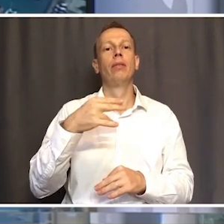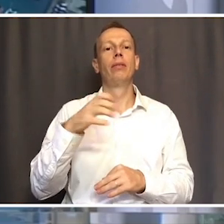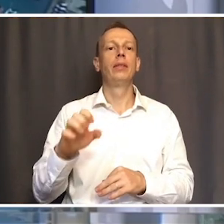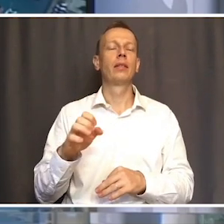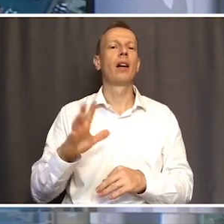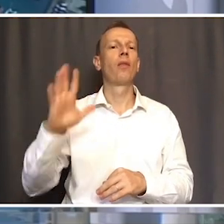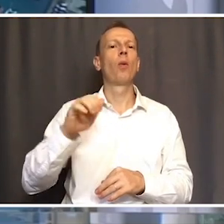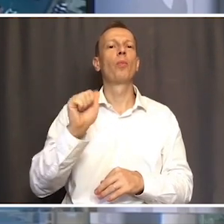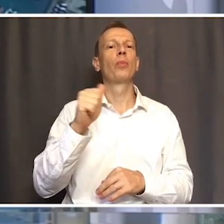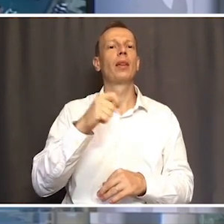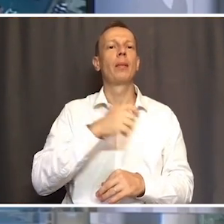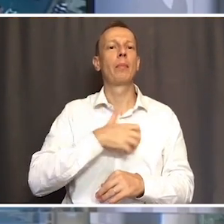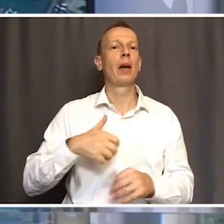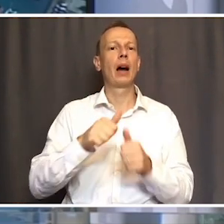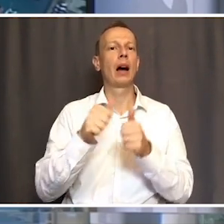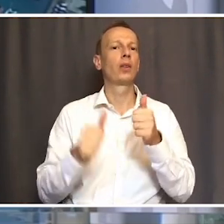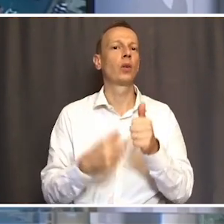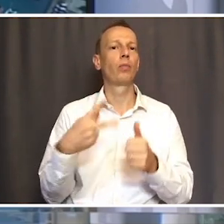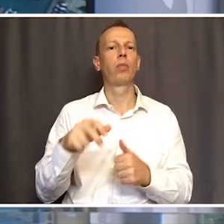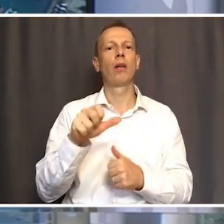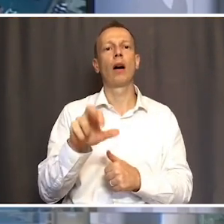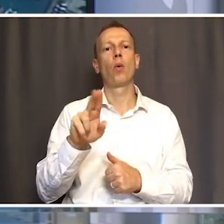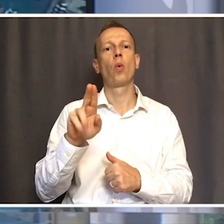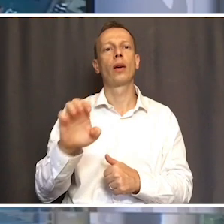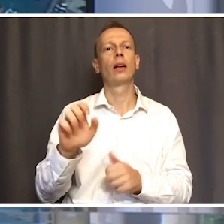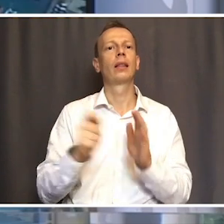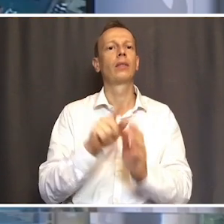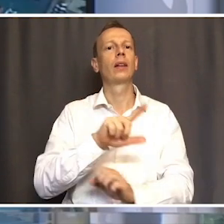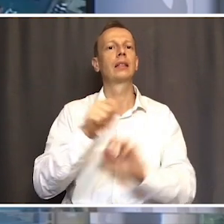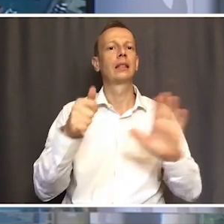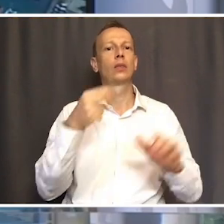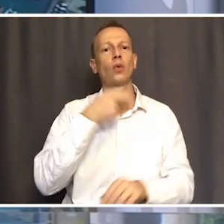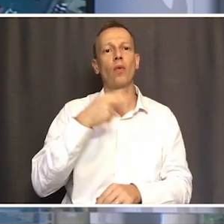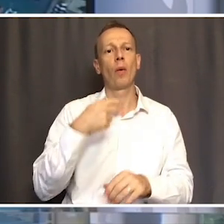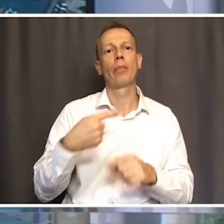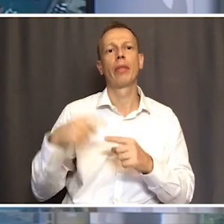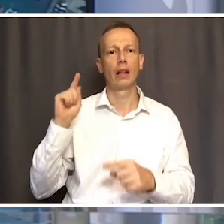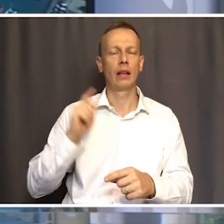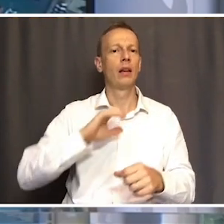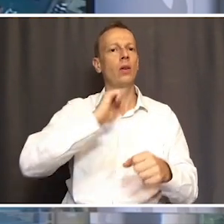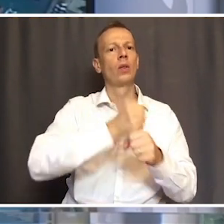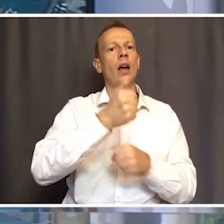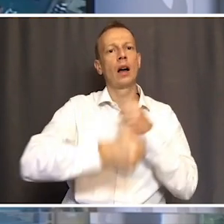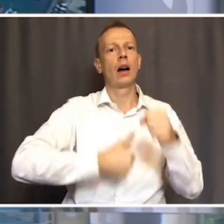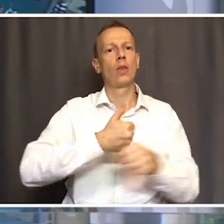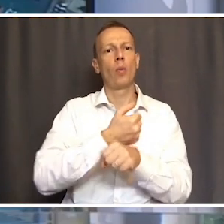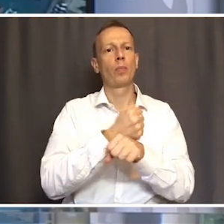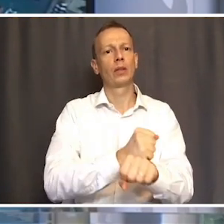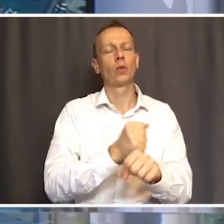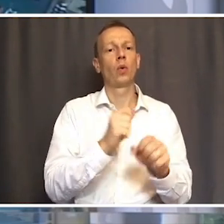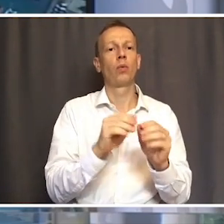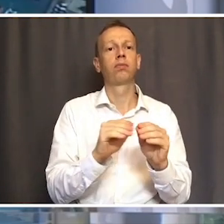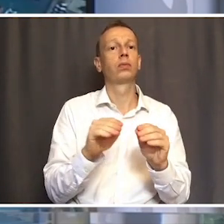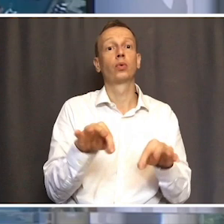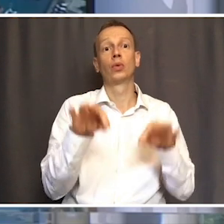été renvoyée au 29 octobre. L'ancien premier maire adjoint d'Aroué a été condamné le 26 novembre dernier à 1 an de prison avec